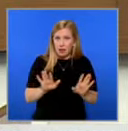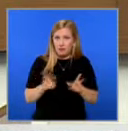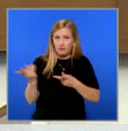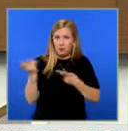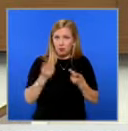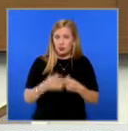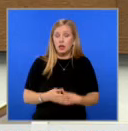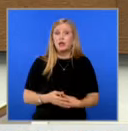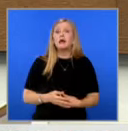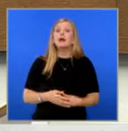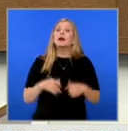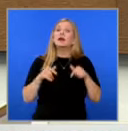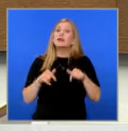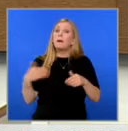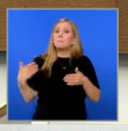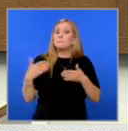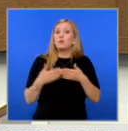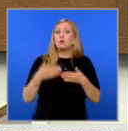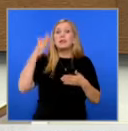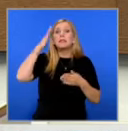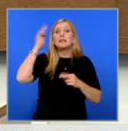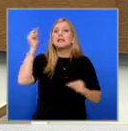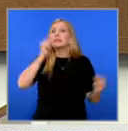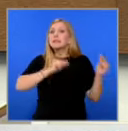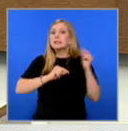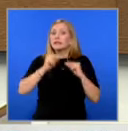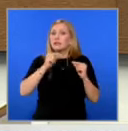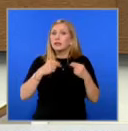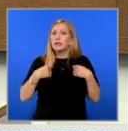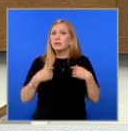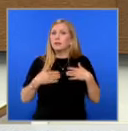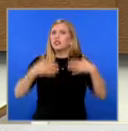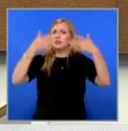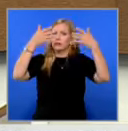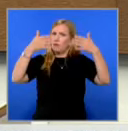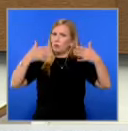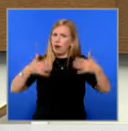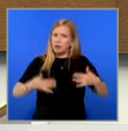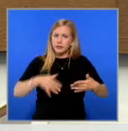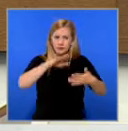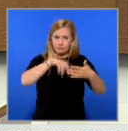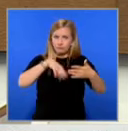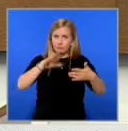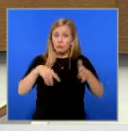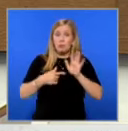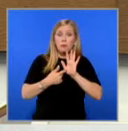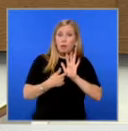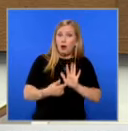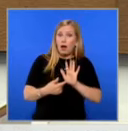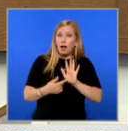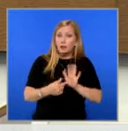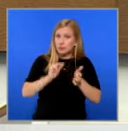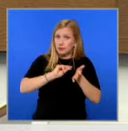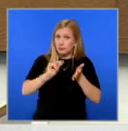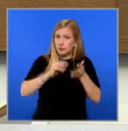последния министерски съвет бяха изнесени макроикономически показатели които показват